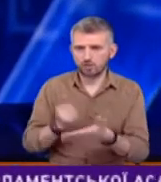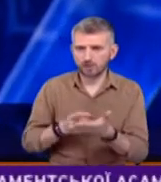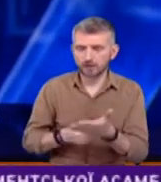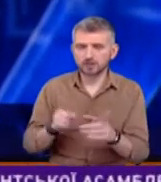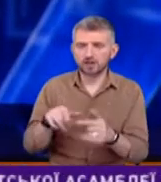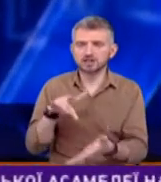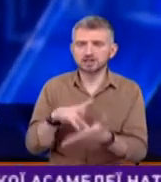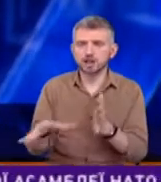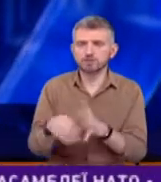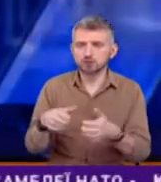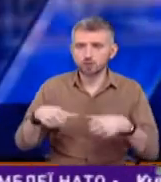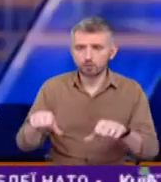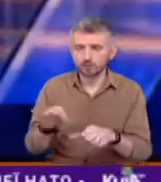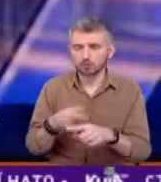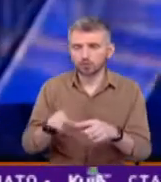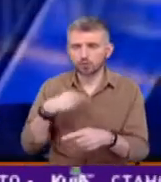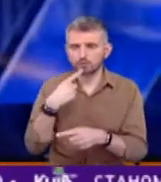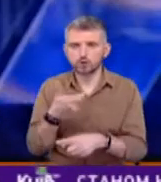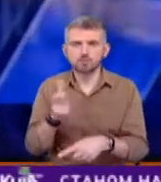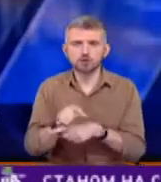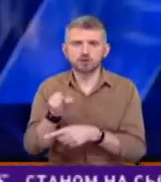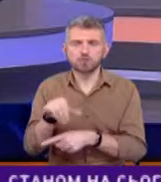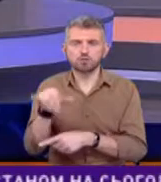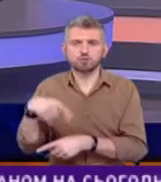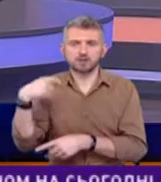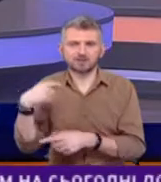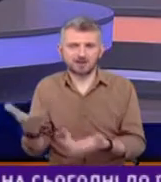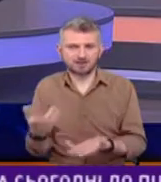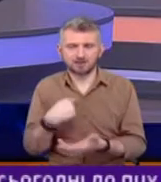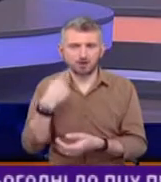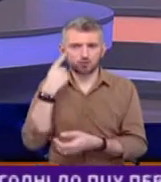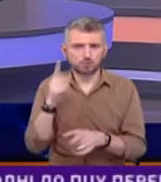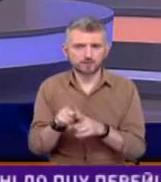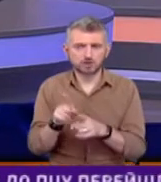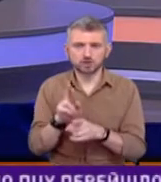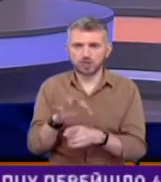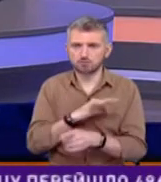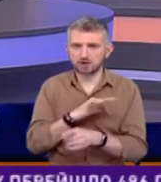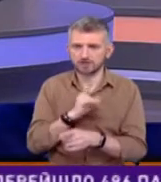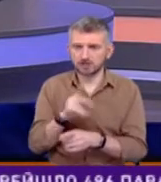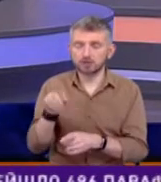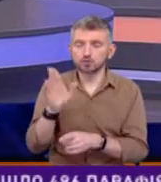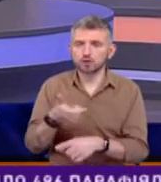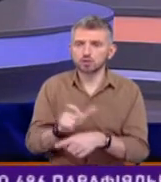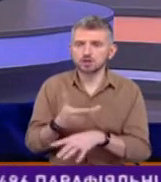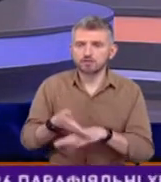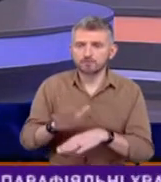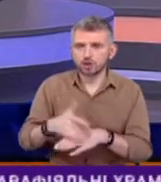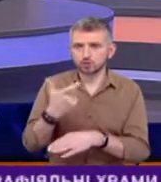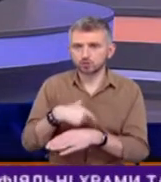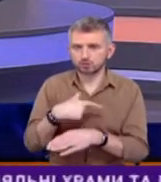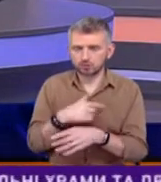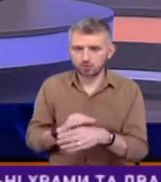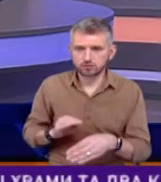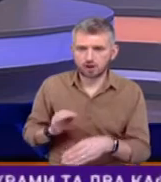навіть Центральна виборча комісія, про яку говорять, що більшість там у президента, я думаю, все ж таки, як правник, що їм буде дуже важко собі натягнути